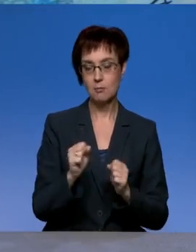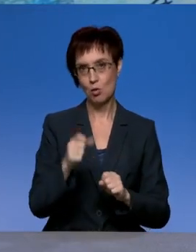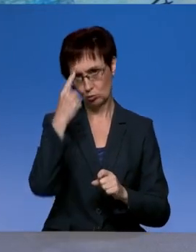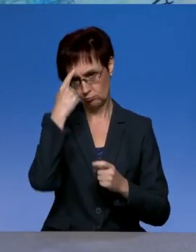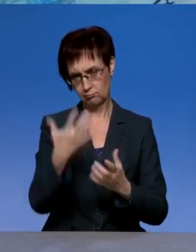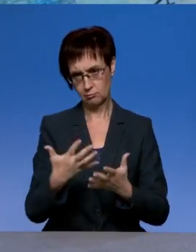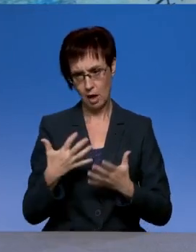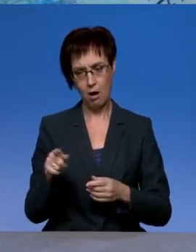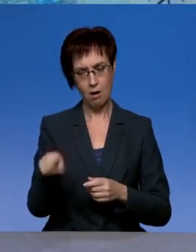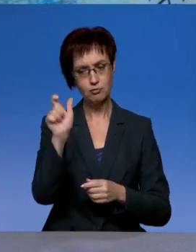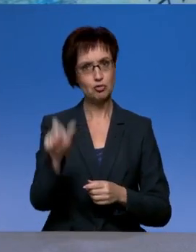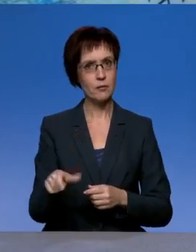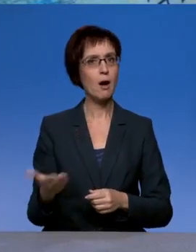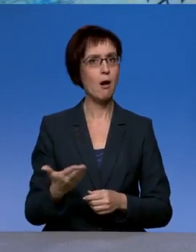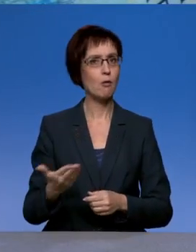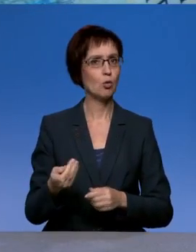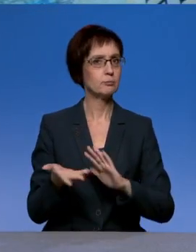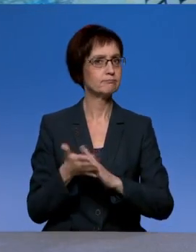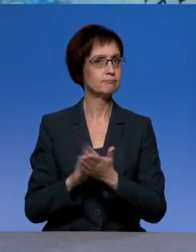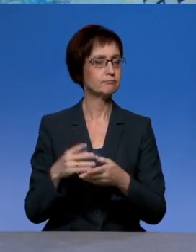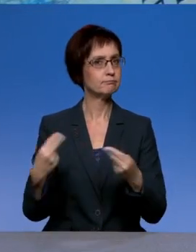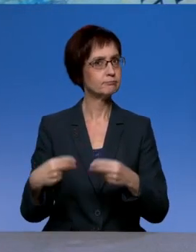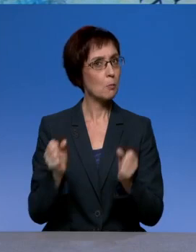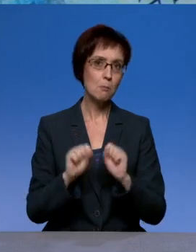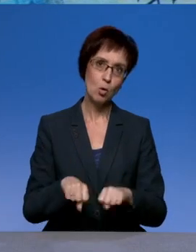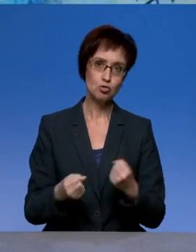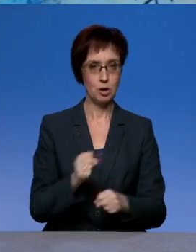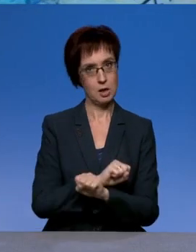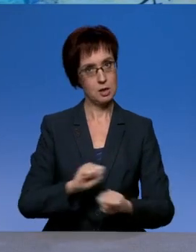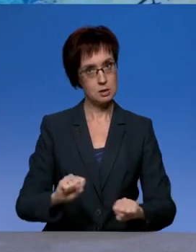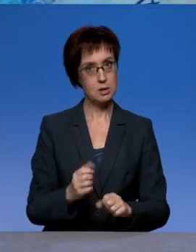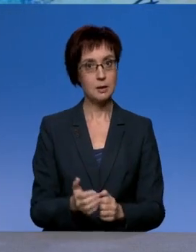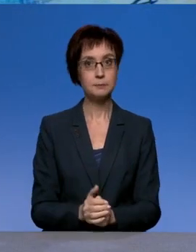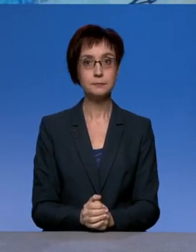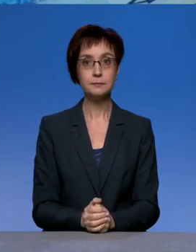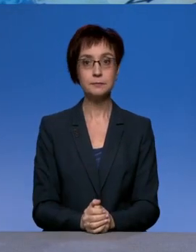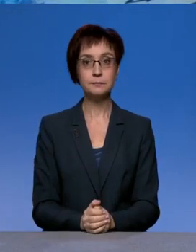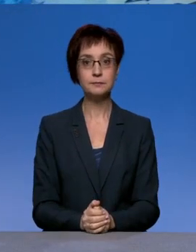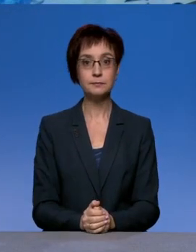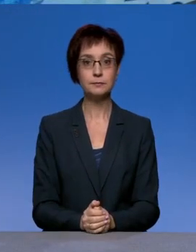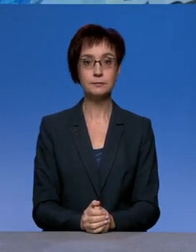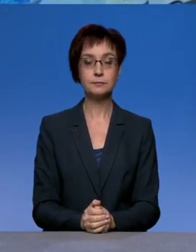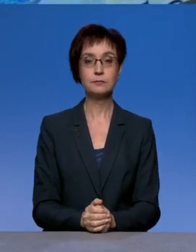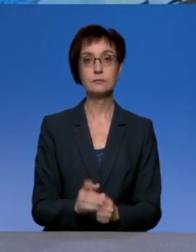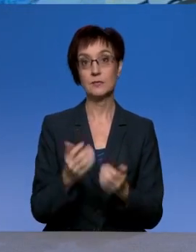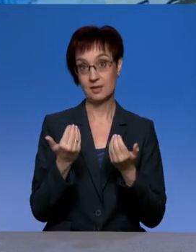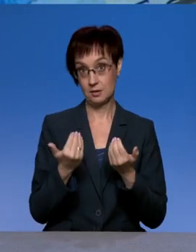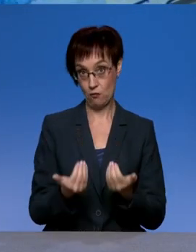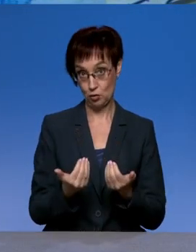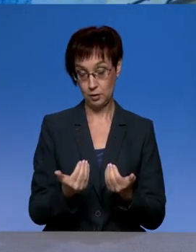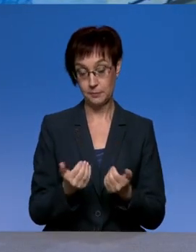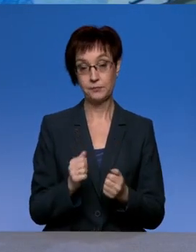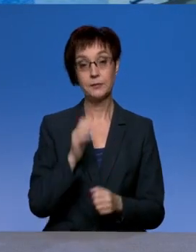выполняет обязательства перед собственным ребенком, его аппетиты надо немножко ограничить. Смотрите, сегодня, например, когда к